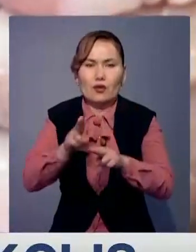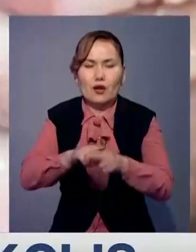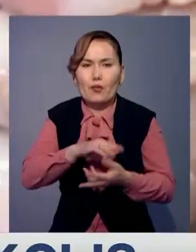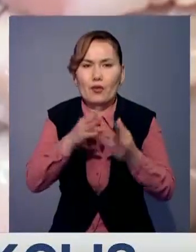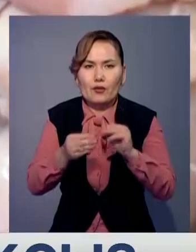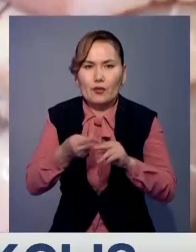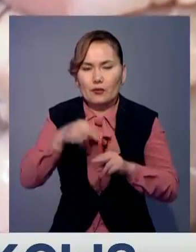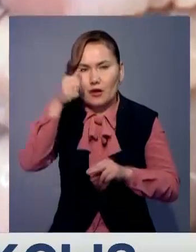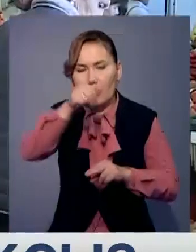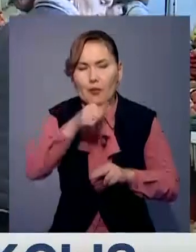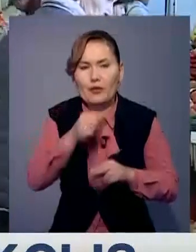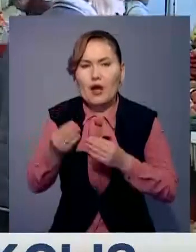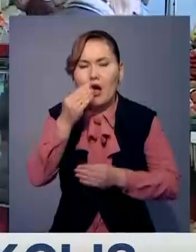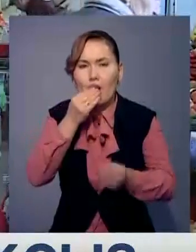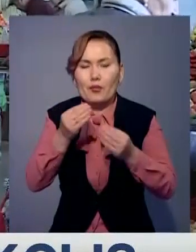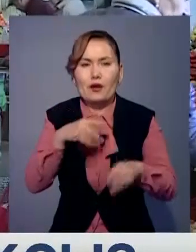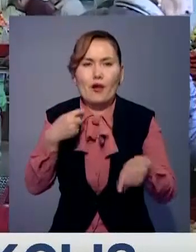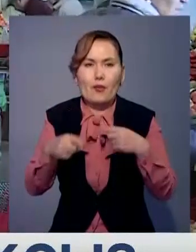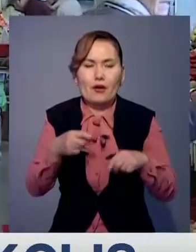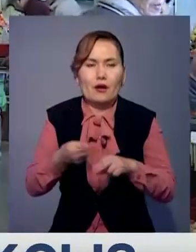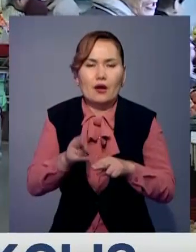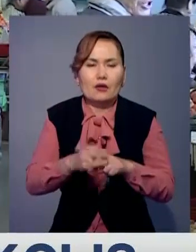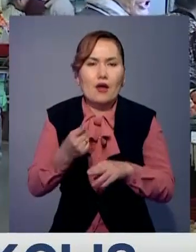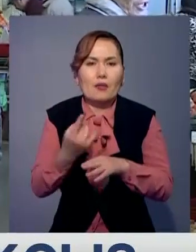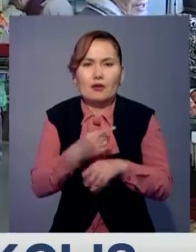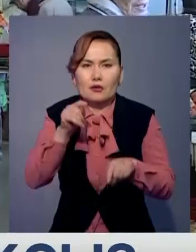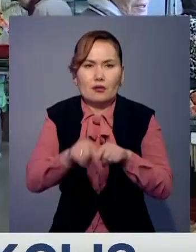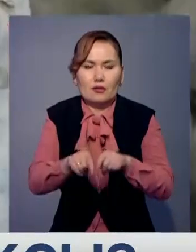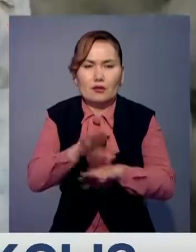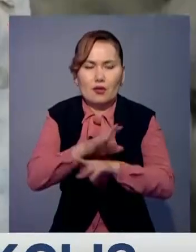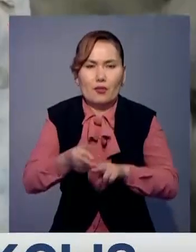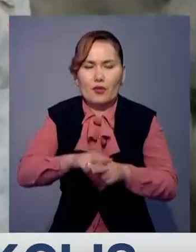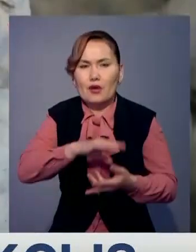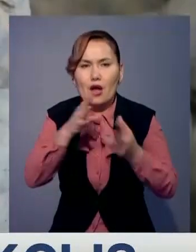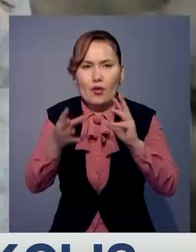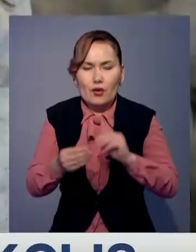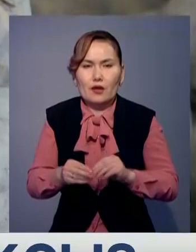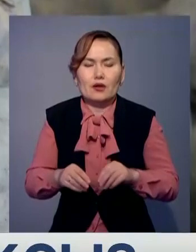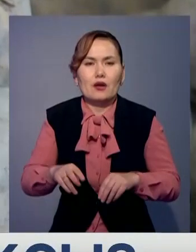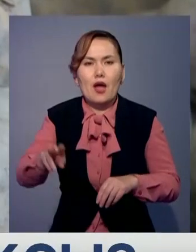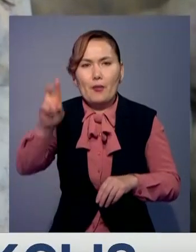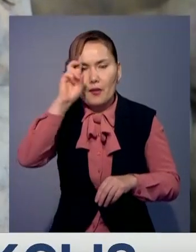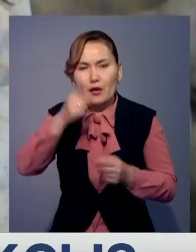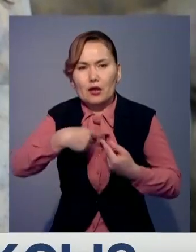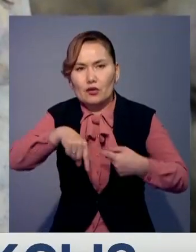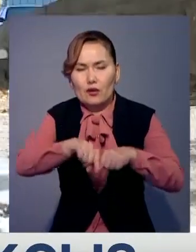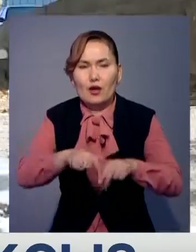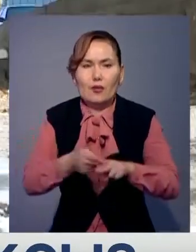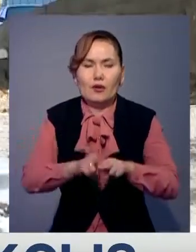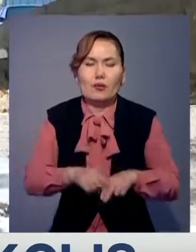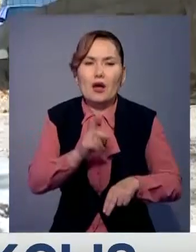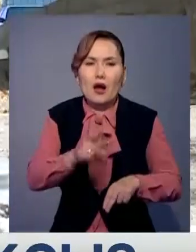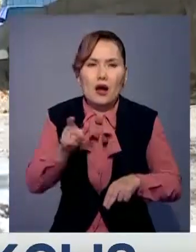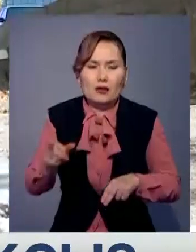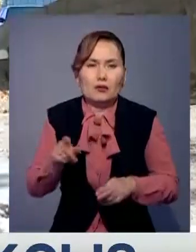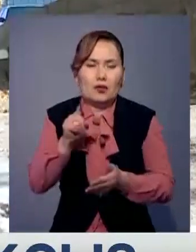қызметкерлері биылдыққа аталған азық-түлік нарығына бір ретте талдау жасамаған. Зерттеп тексеру үшін не мемлекеттік органдардан, не тұрғындардан